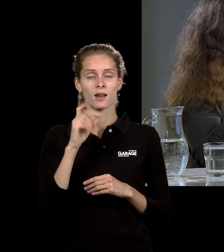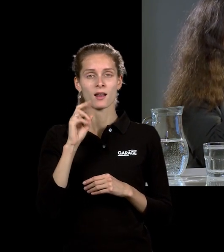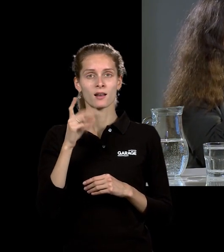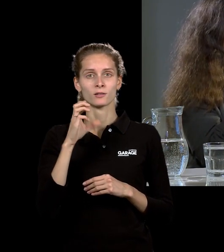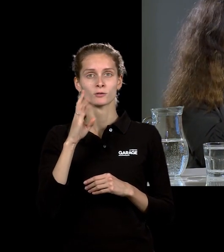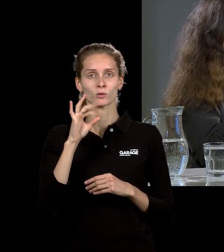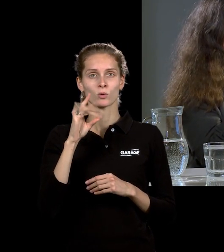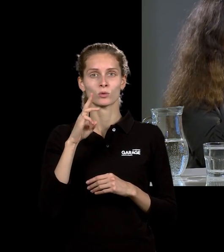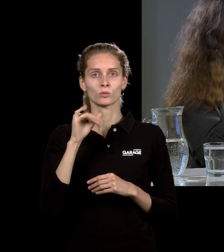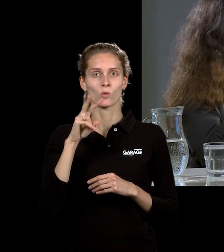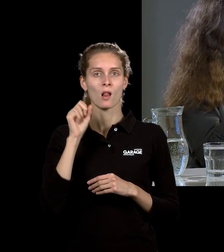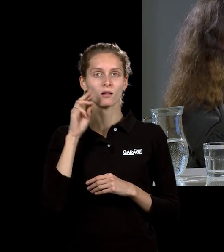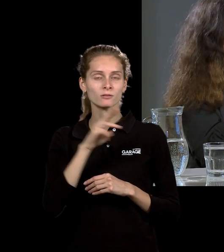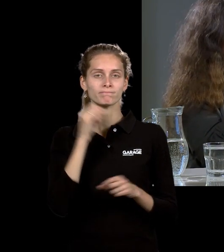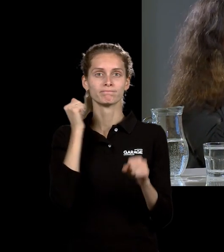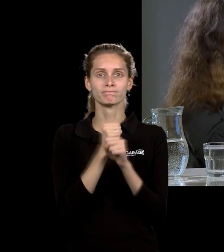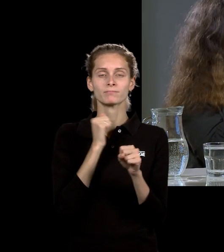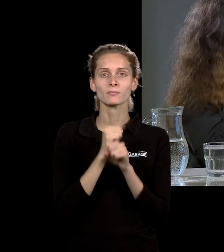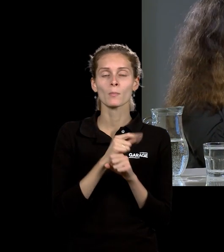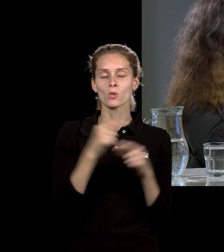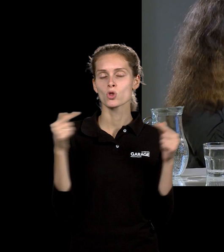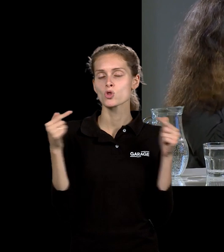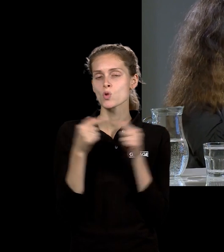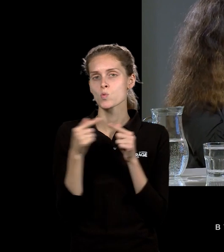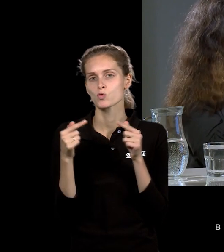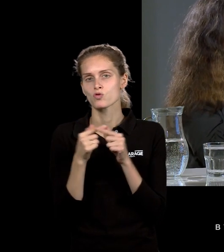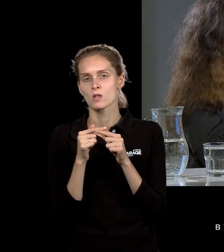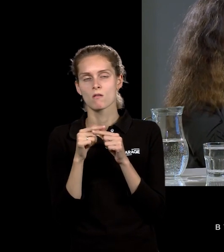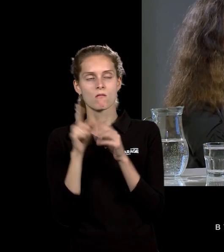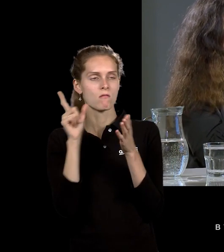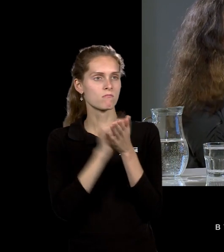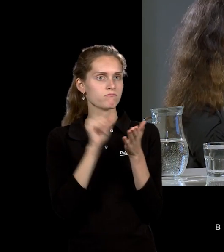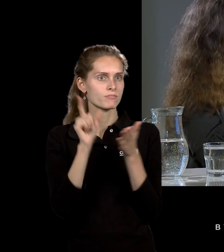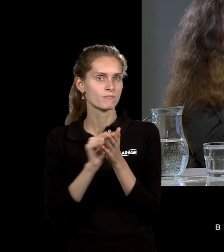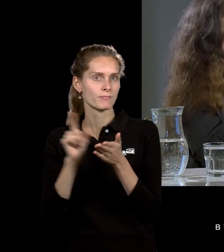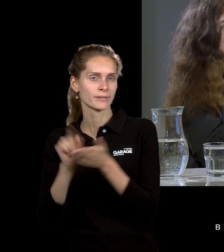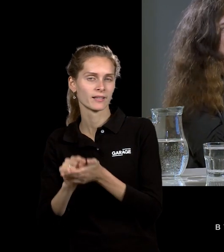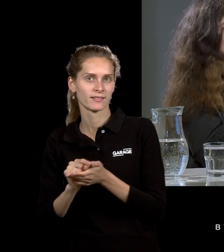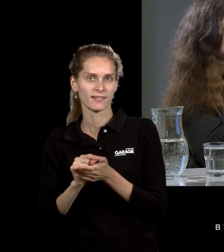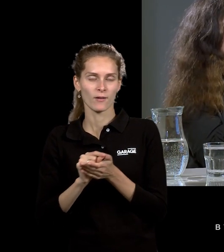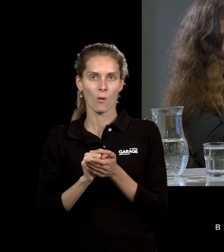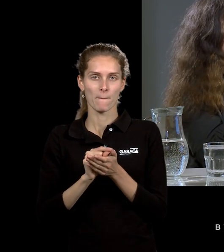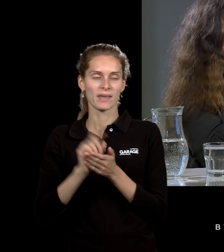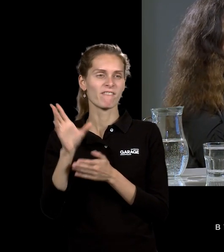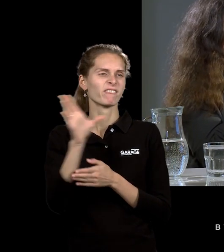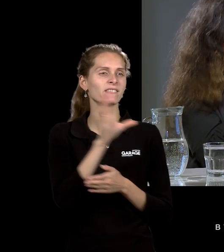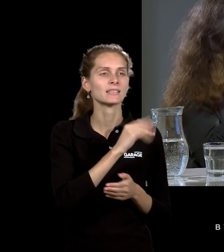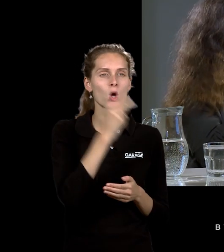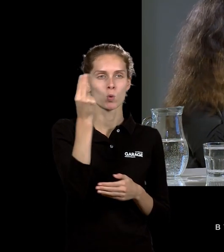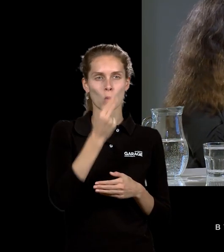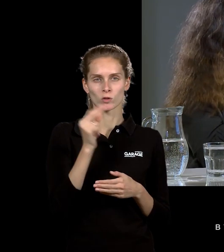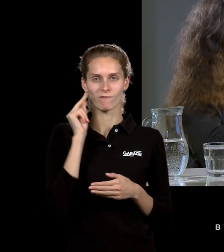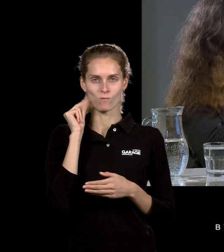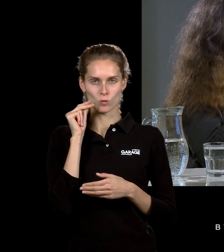которая специализировалась на том, что делала точные реплики произведений всех знаменитых художников-мужчин, в том